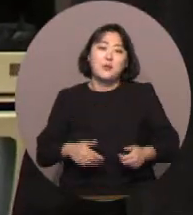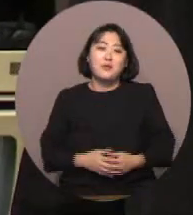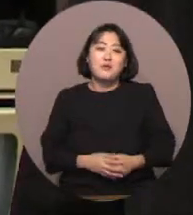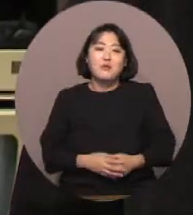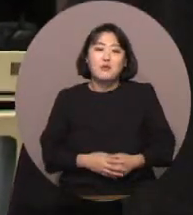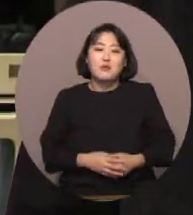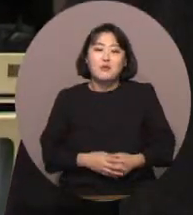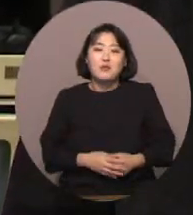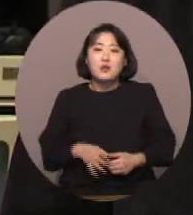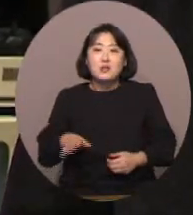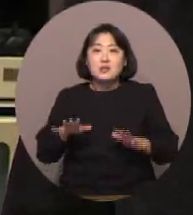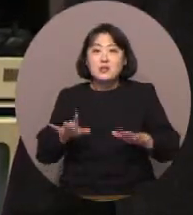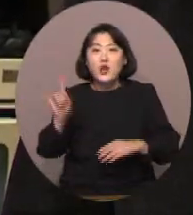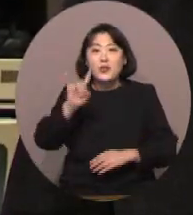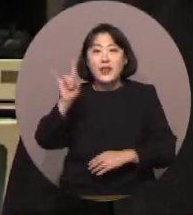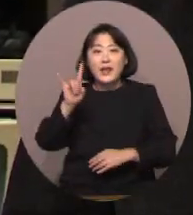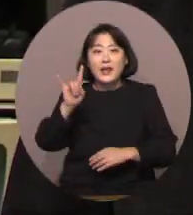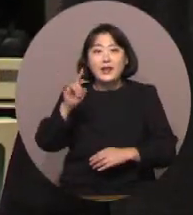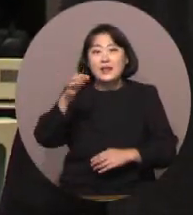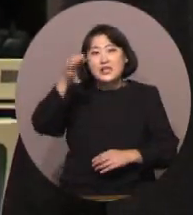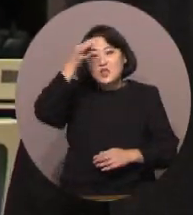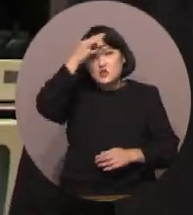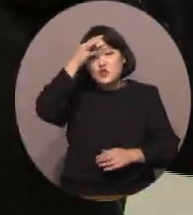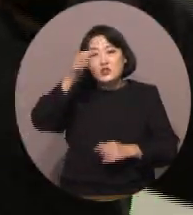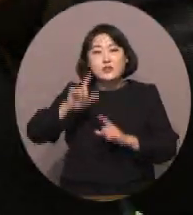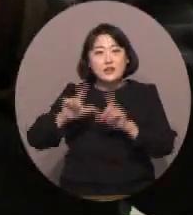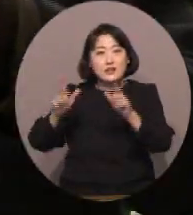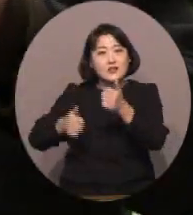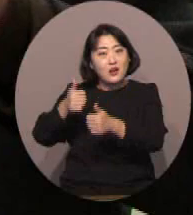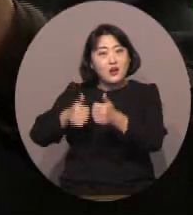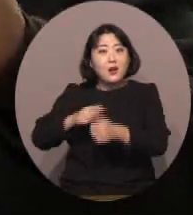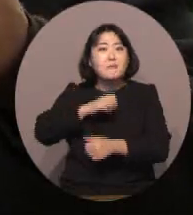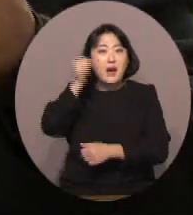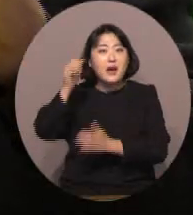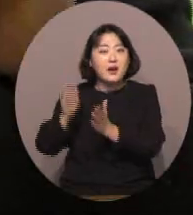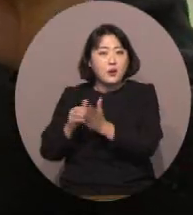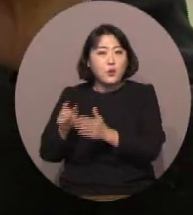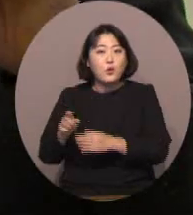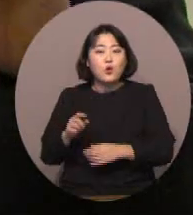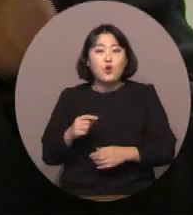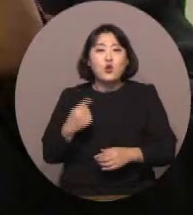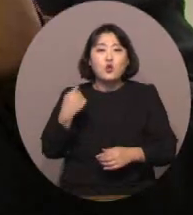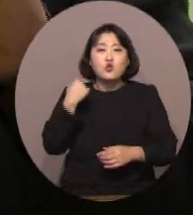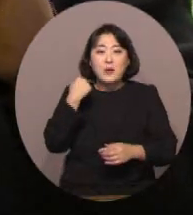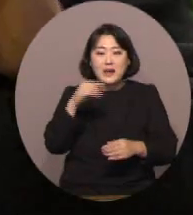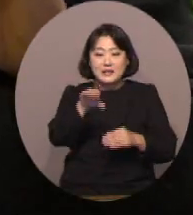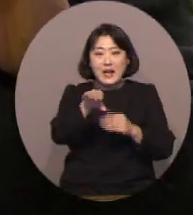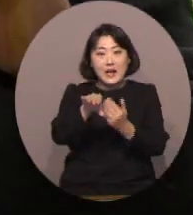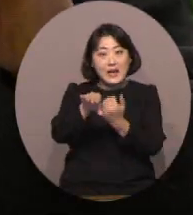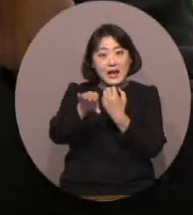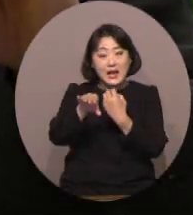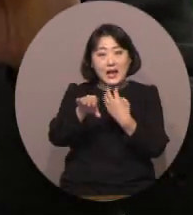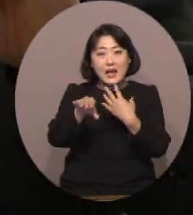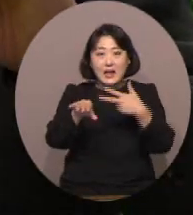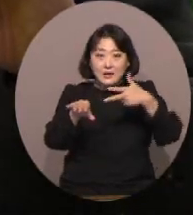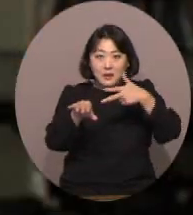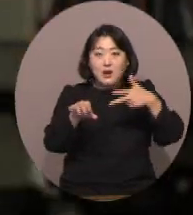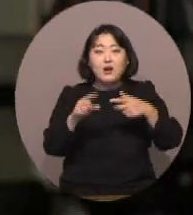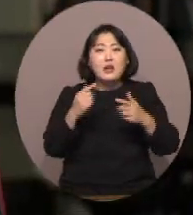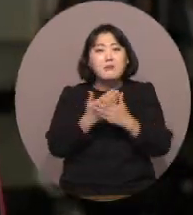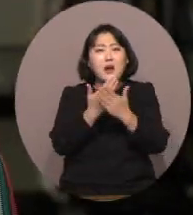기술은 시제품이 현대자동차 테크데이에 선정됐고 후방 감시 카메라 렌즈 등의 제품 개발이 진행되고